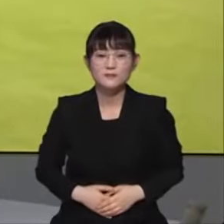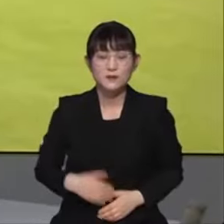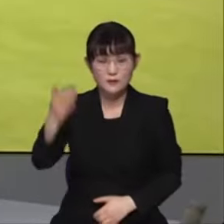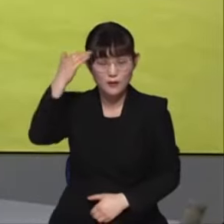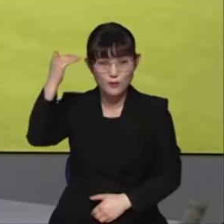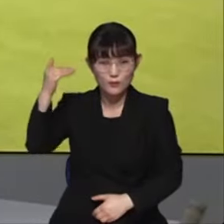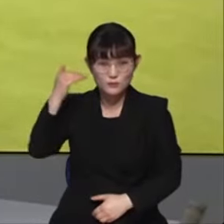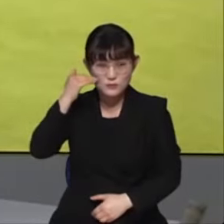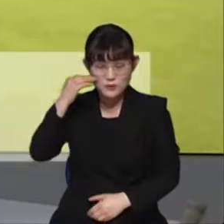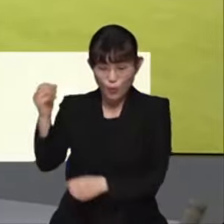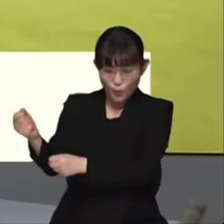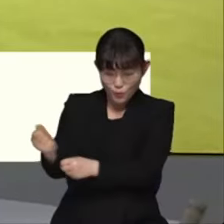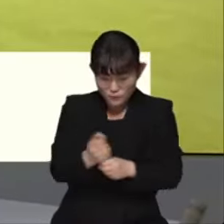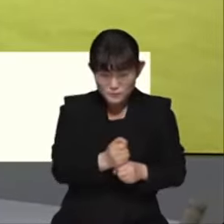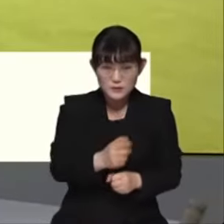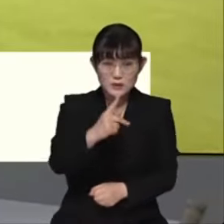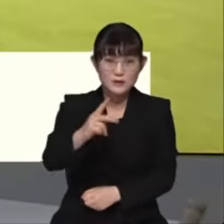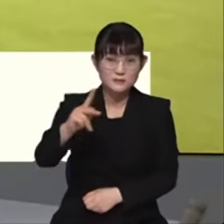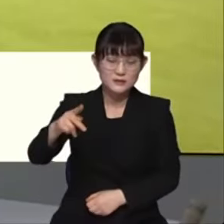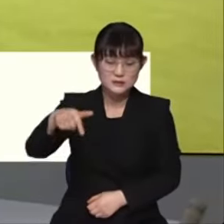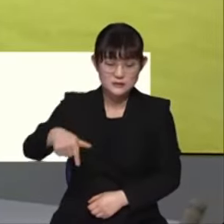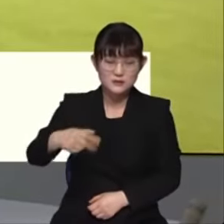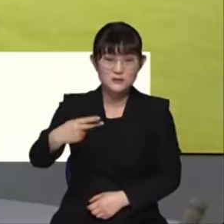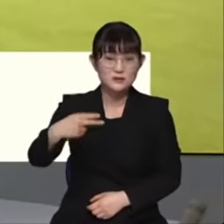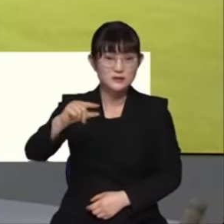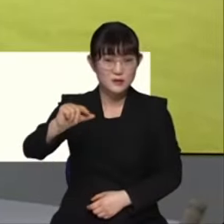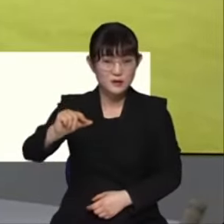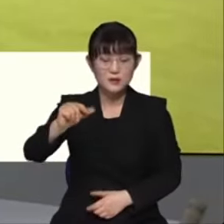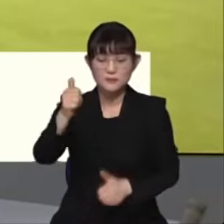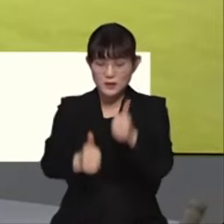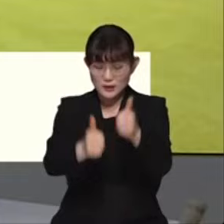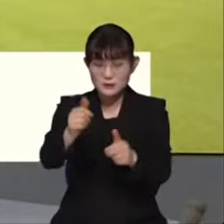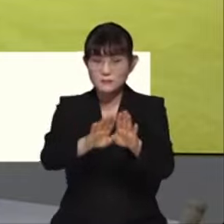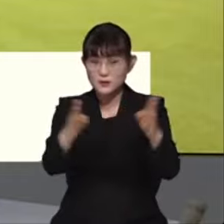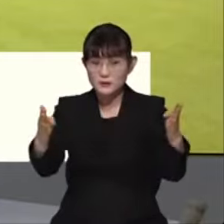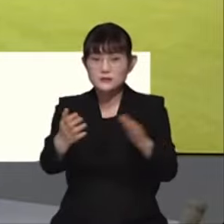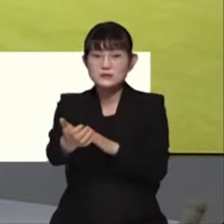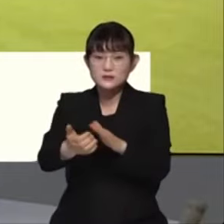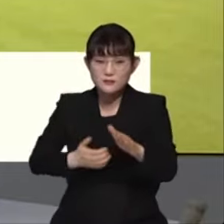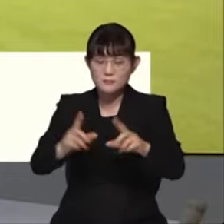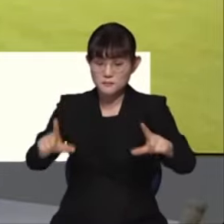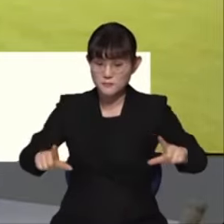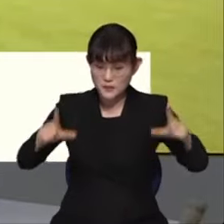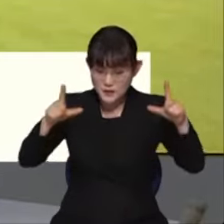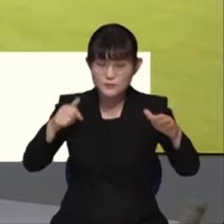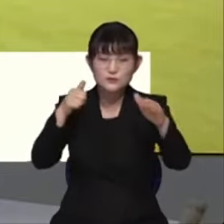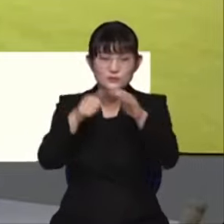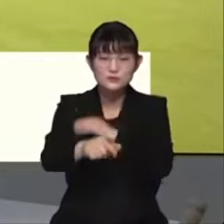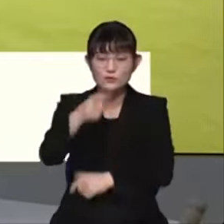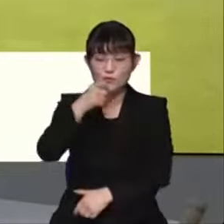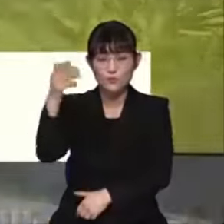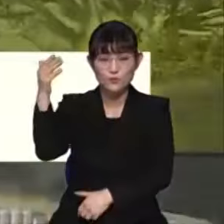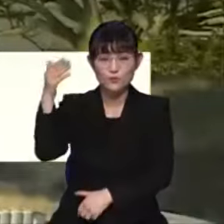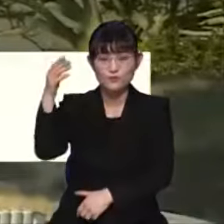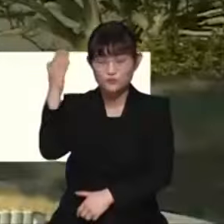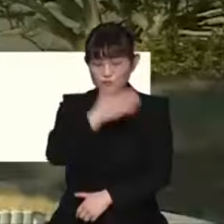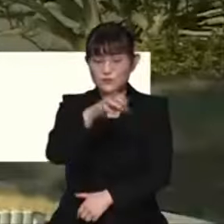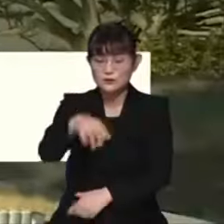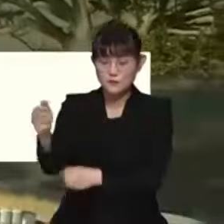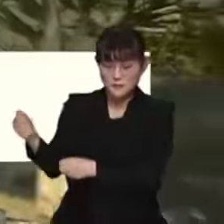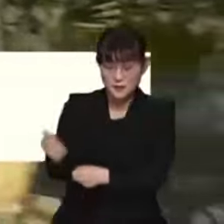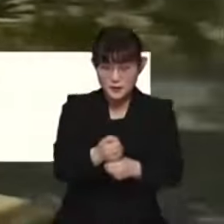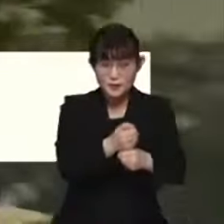한국 여자 프로골프 KLPGA 투어 국내 개막전을 앞두고 정상급 선수들이 여수에서 경기를 갔습니다.